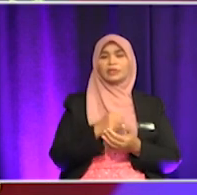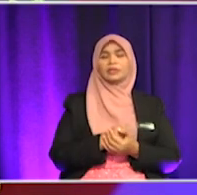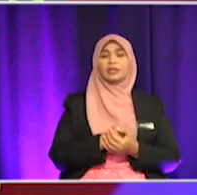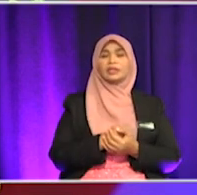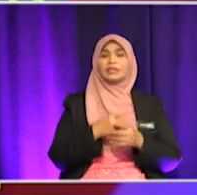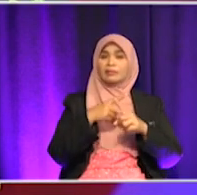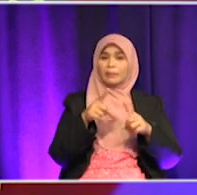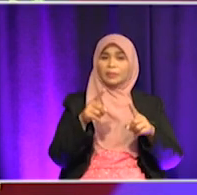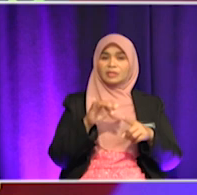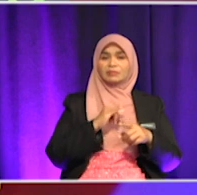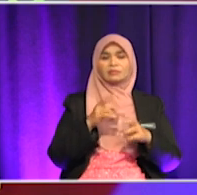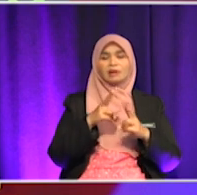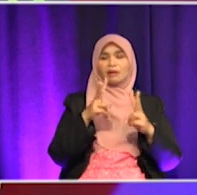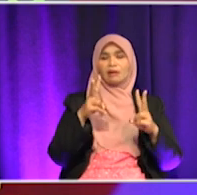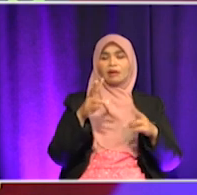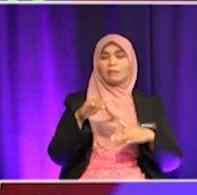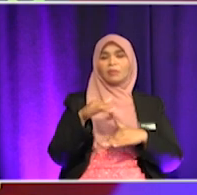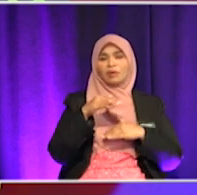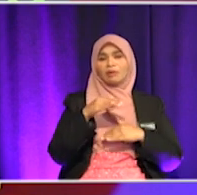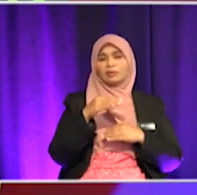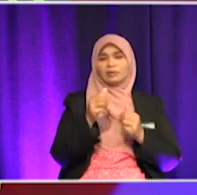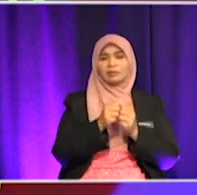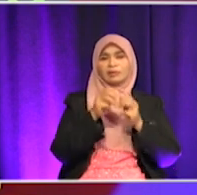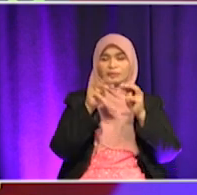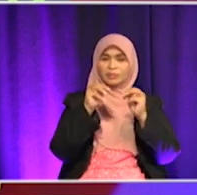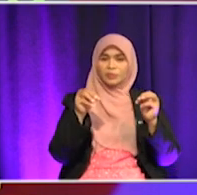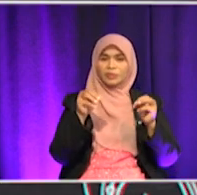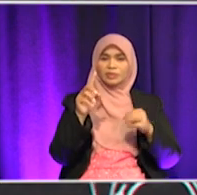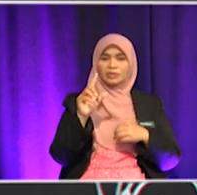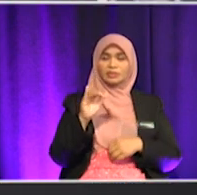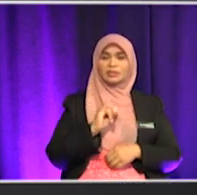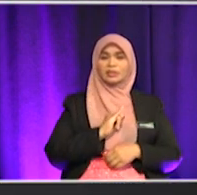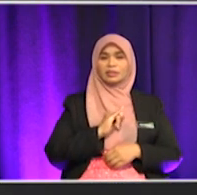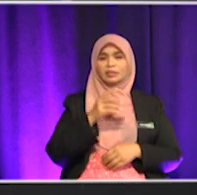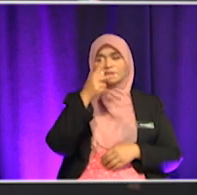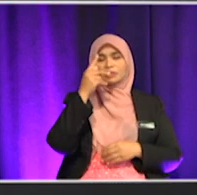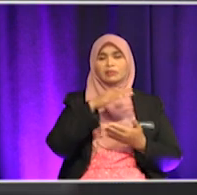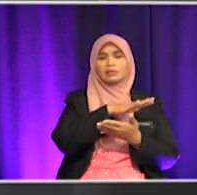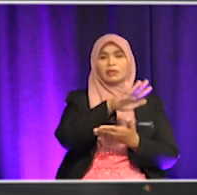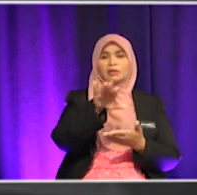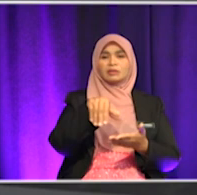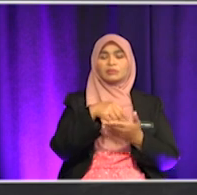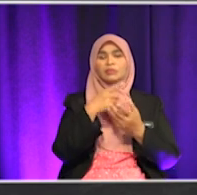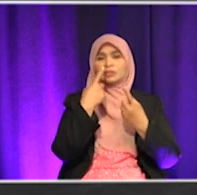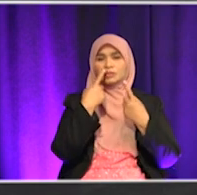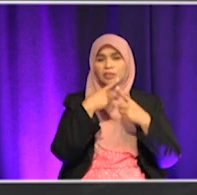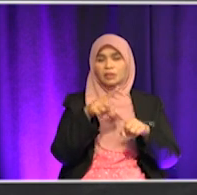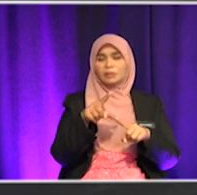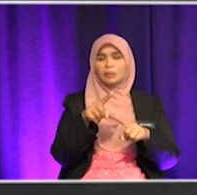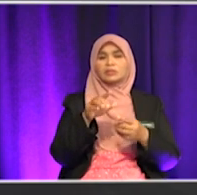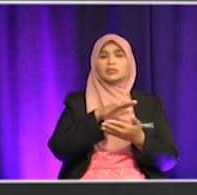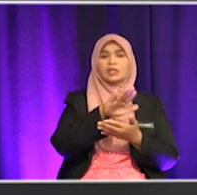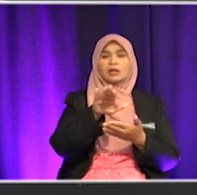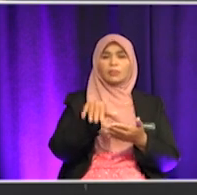Tetapi saya sangat berpuas hati dengan murid-murid saya pada hari ini, Ifan, sebab keseluruhan jawapan yang saya kemukakan tadi,